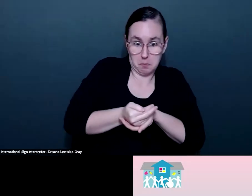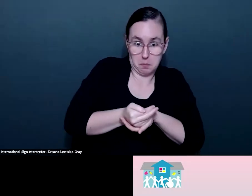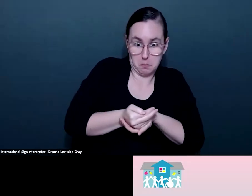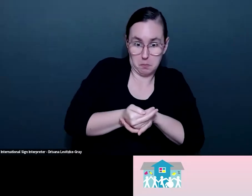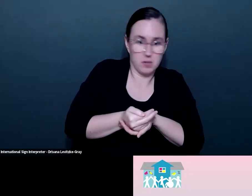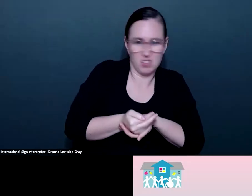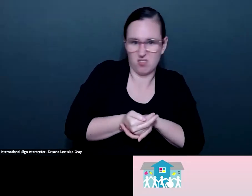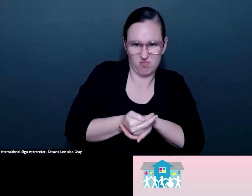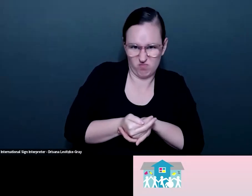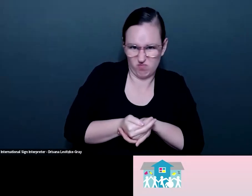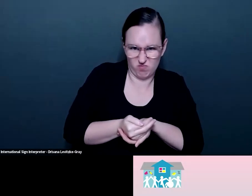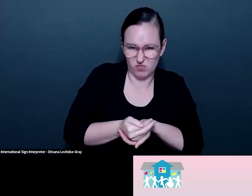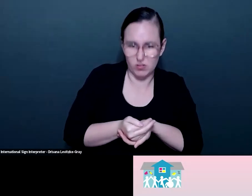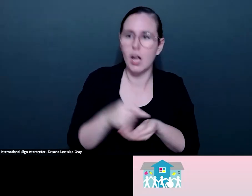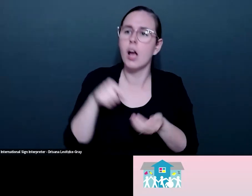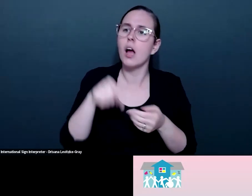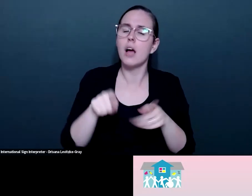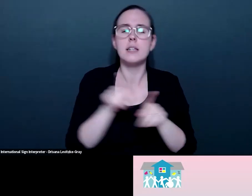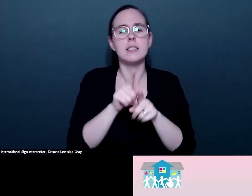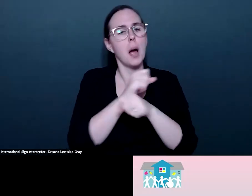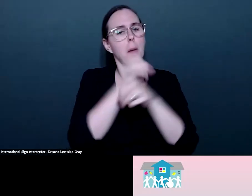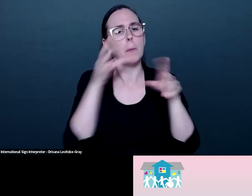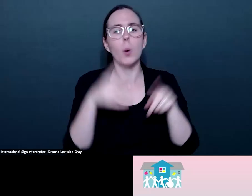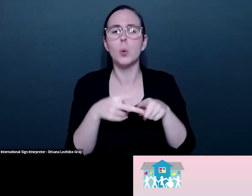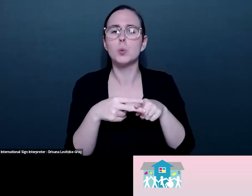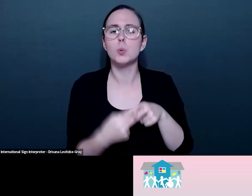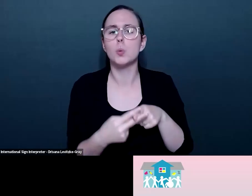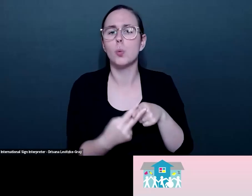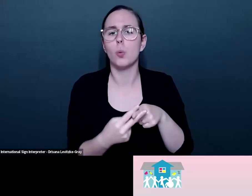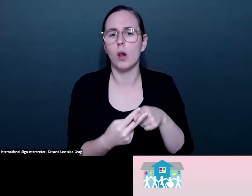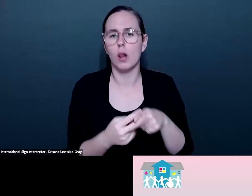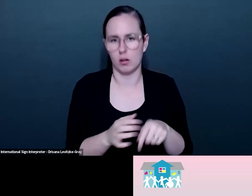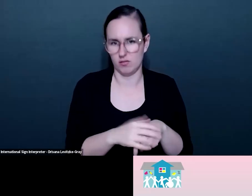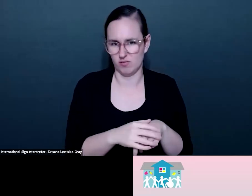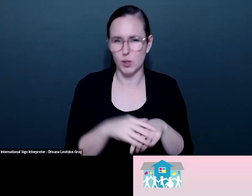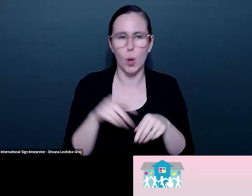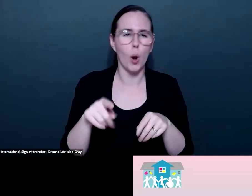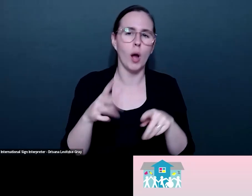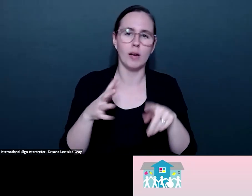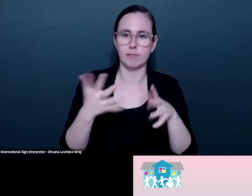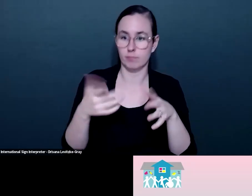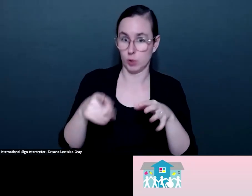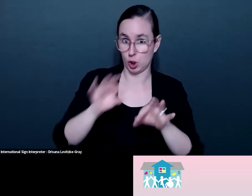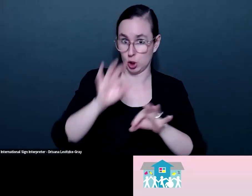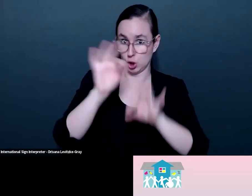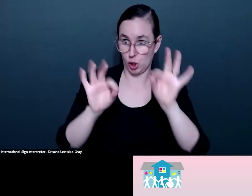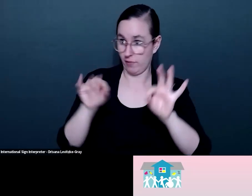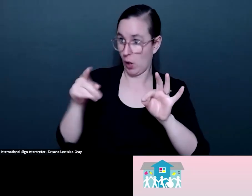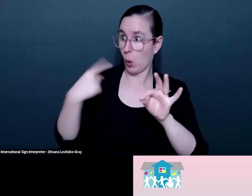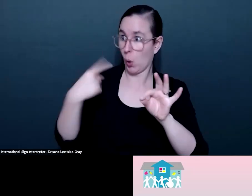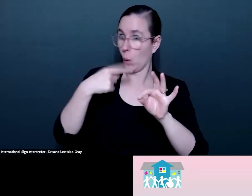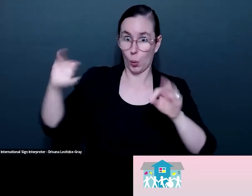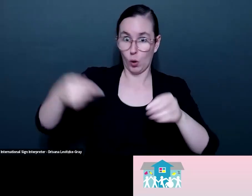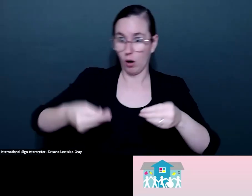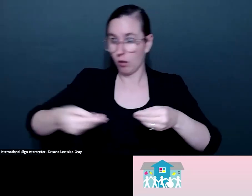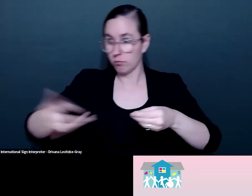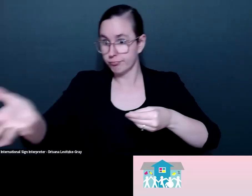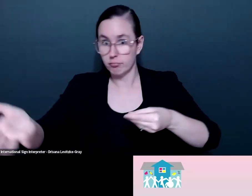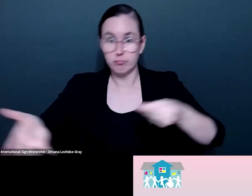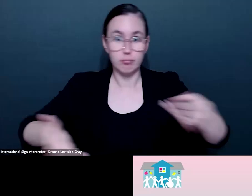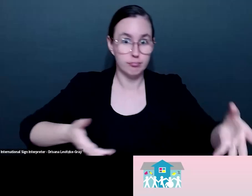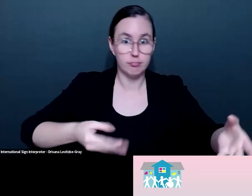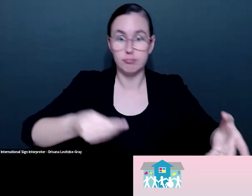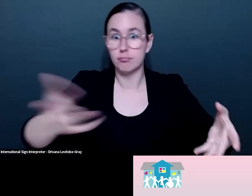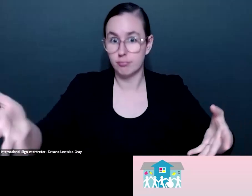suivre pour faire certaines recherches. Alors, ce sont des sources qu'on a